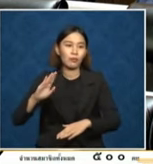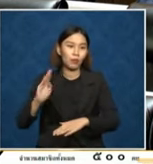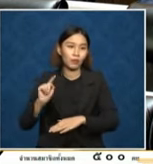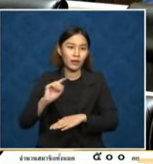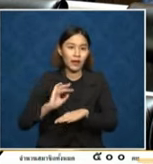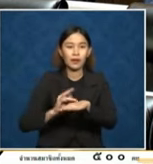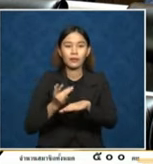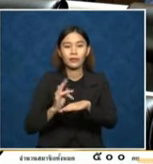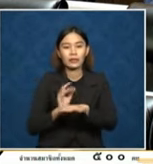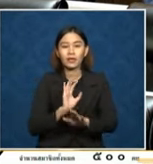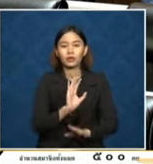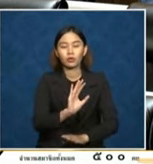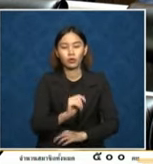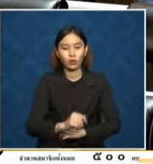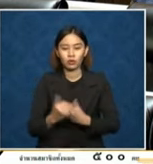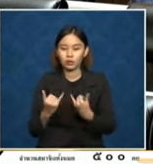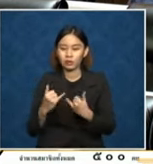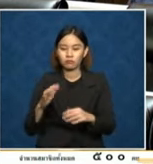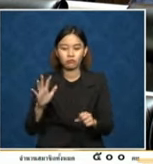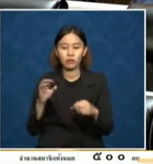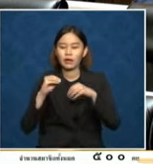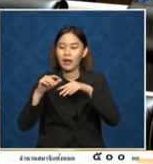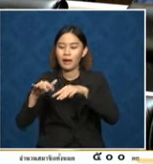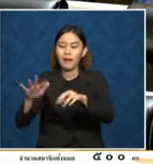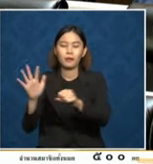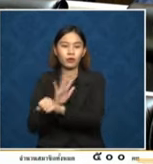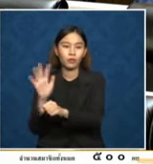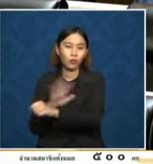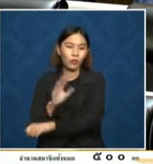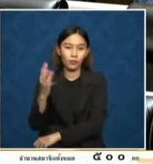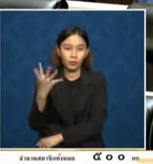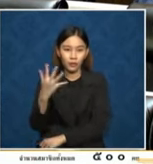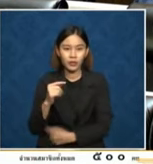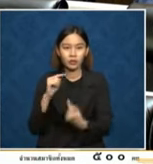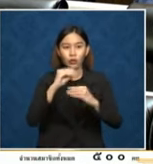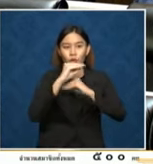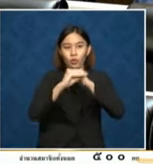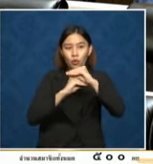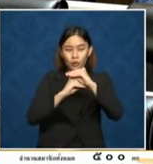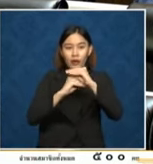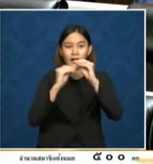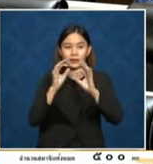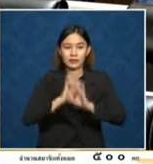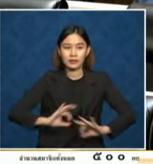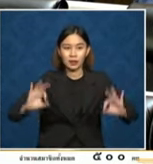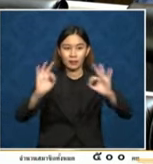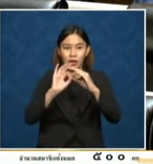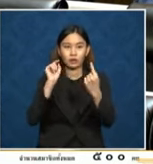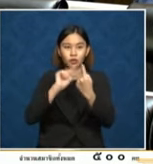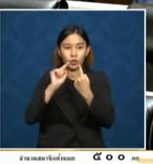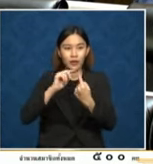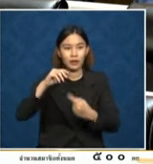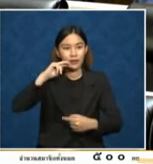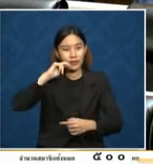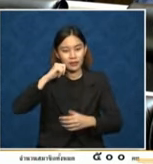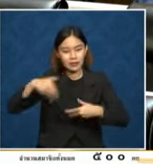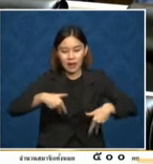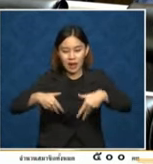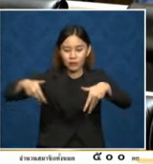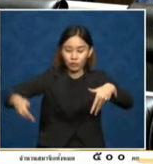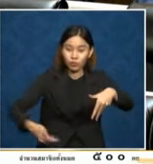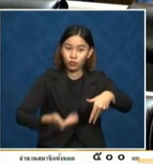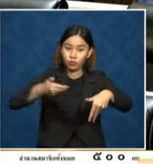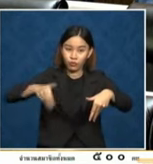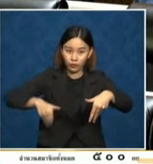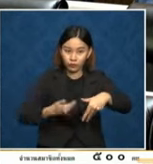าติใช้ตามธรรมชาติก็เลยทำให้ไม่ทั่วถึงนะครับโครงการเมกะโปรเจกต์มหากาพย์ขุดคลองขุดลอกห้วยวังน